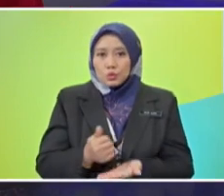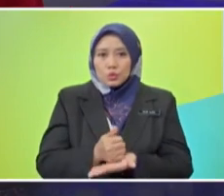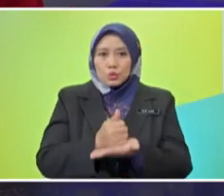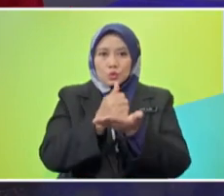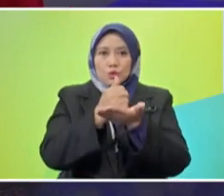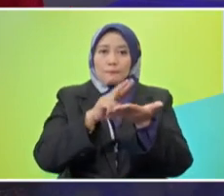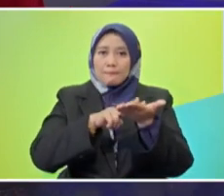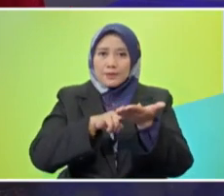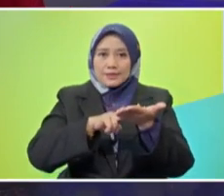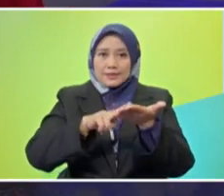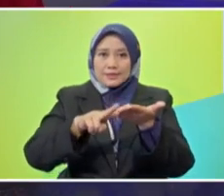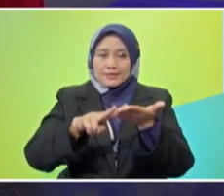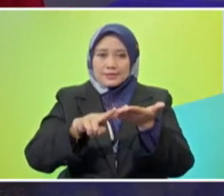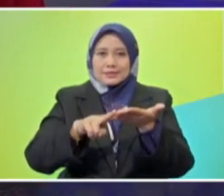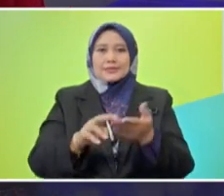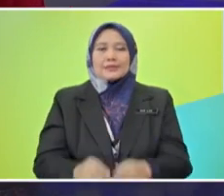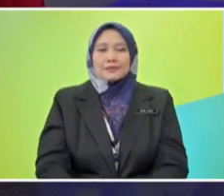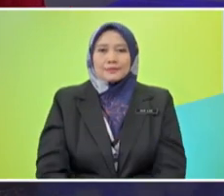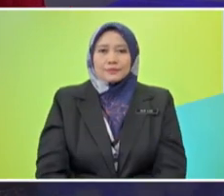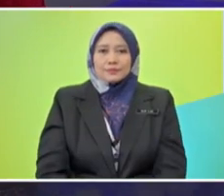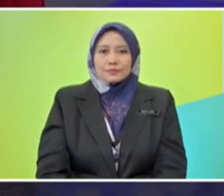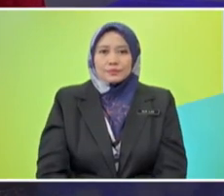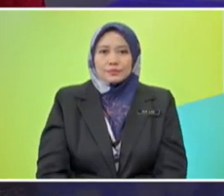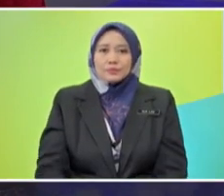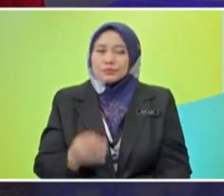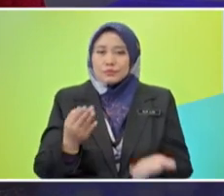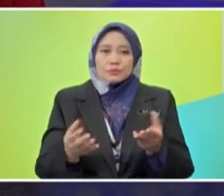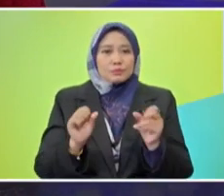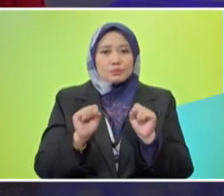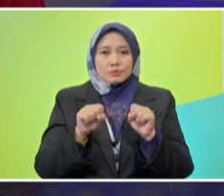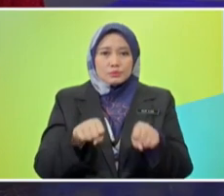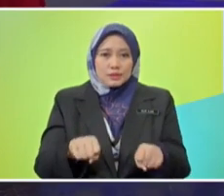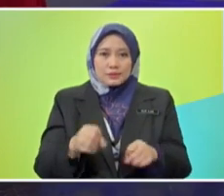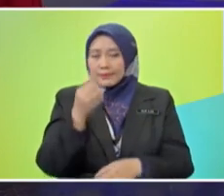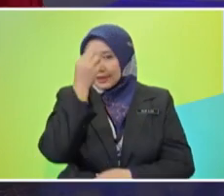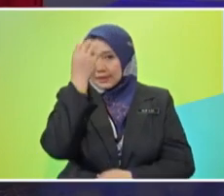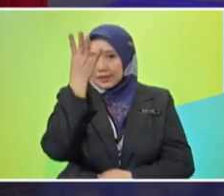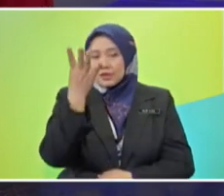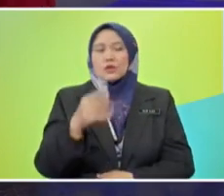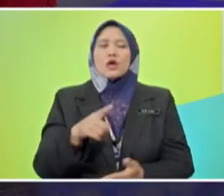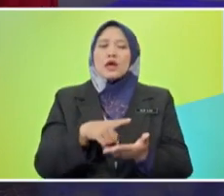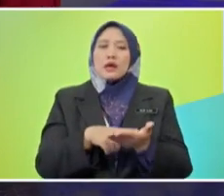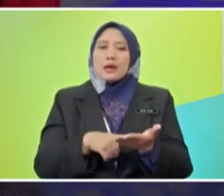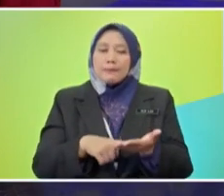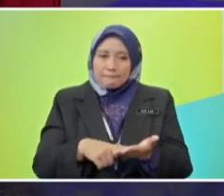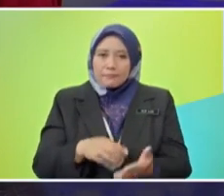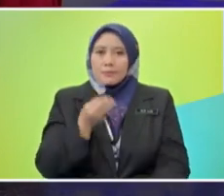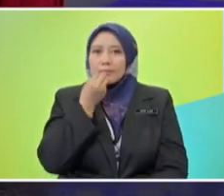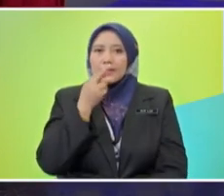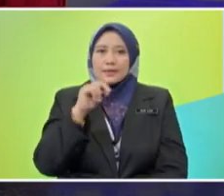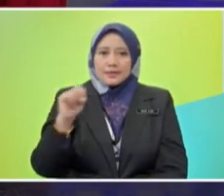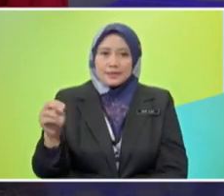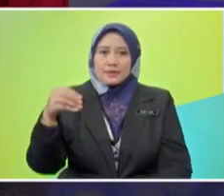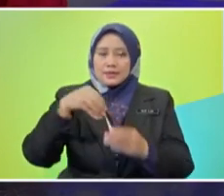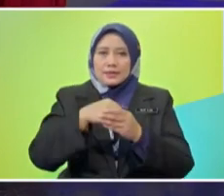gambar tersebut dan mungkin boleh sebutkan makanan yang ada di dalam gambar tersebut kan, Abang Fizi kan? Ya cikgu. Sini Kak Alisha. Silakan